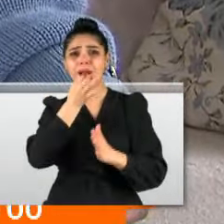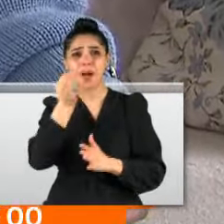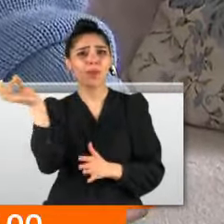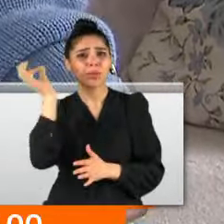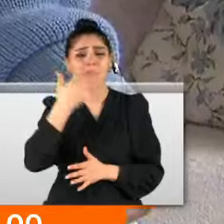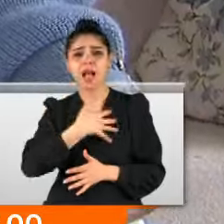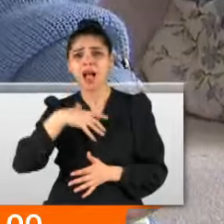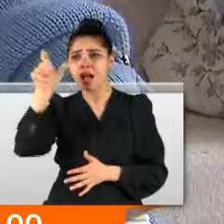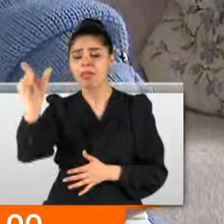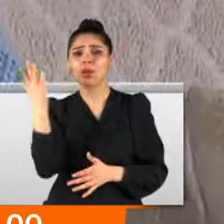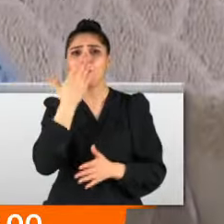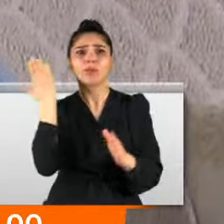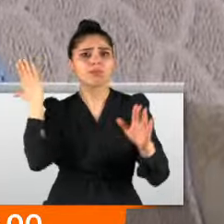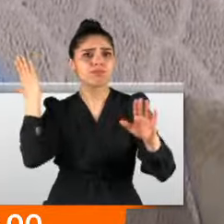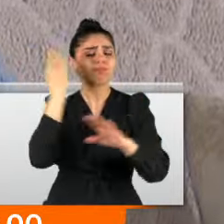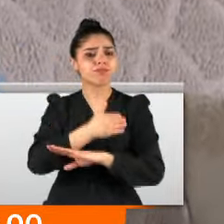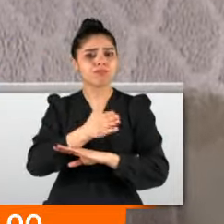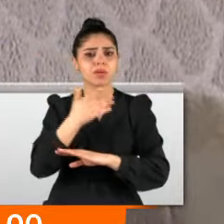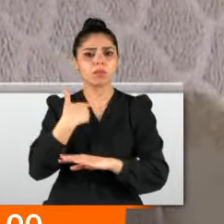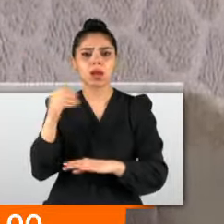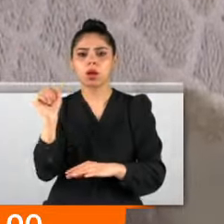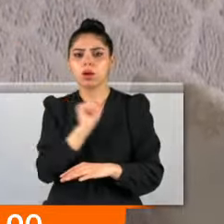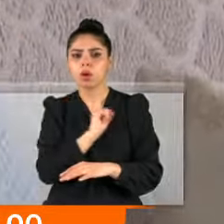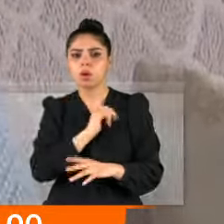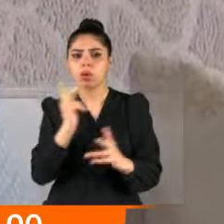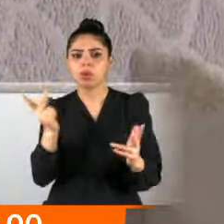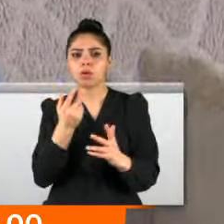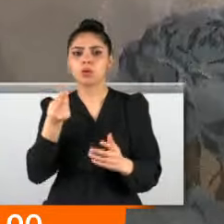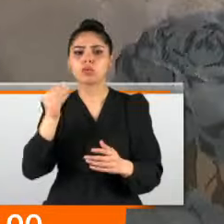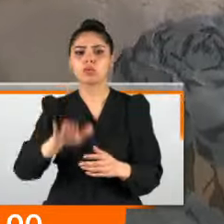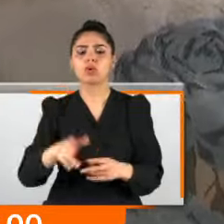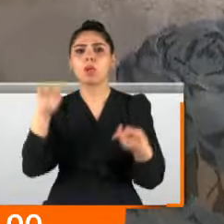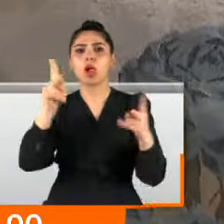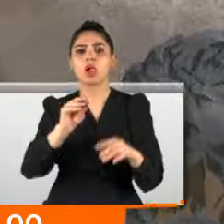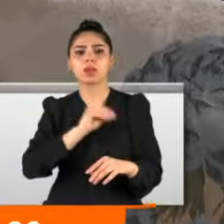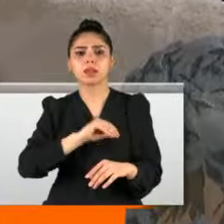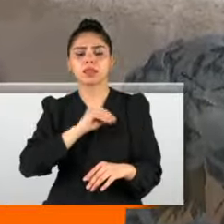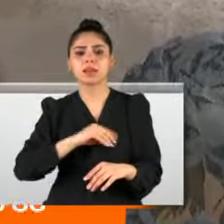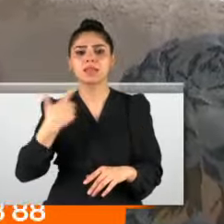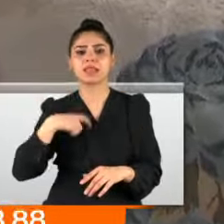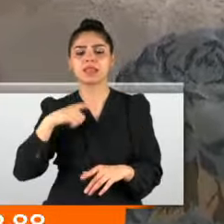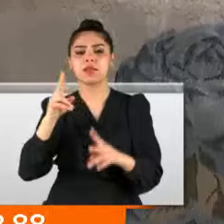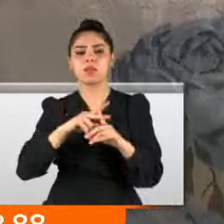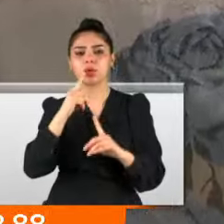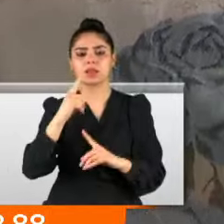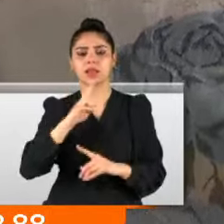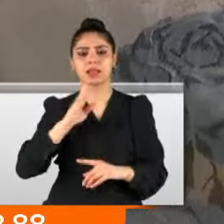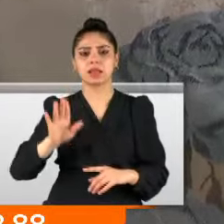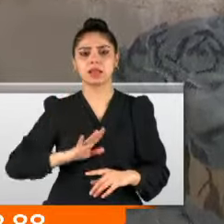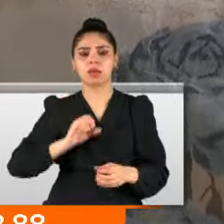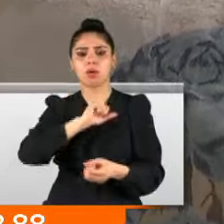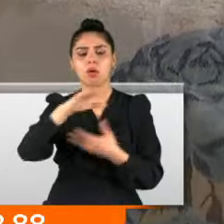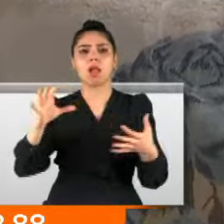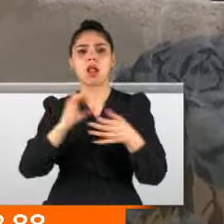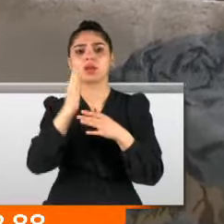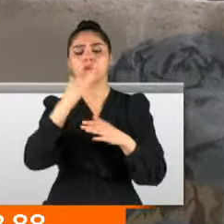alan Neyse soluğu hemen okulda aldı o an o kadar korktum kendi çocuğum gitti dedim bana sil polis dedi ki sadece kızınızın olayla